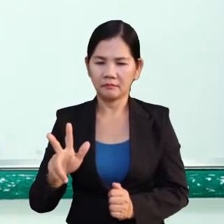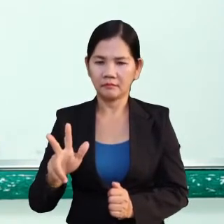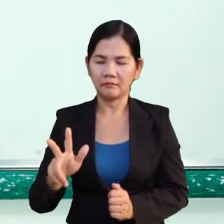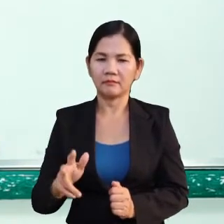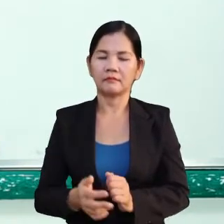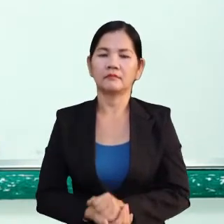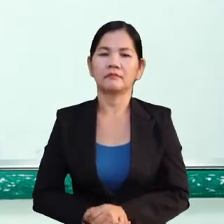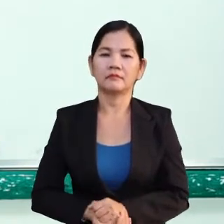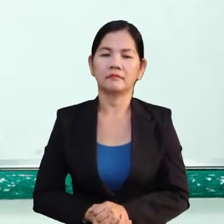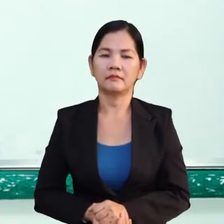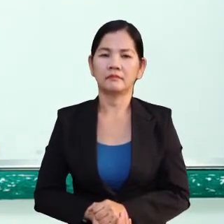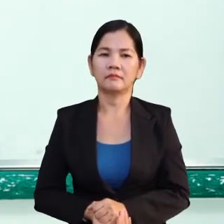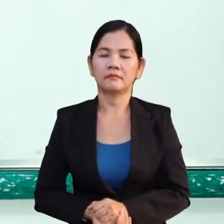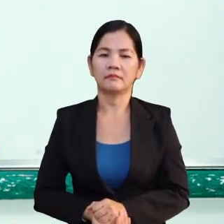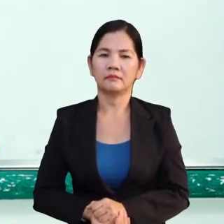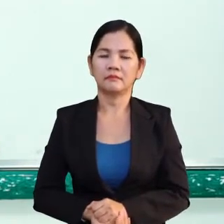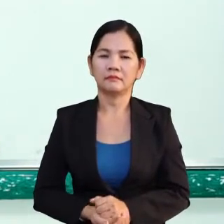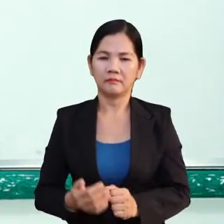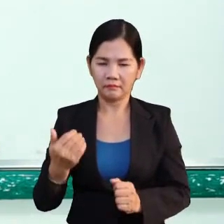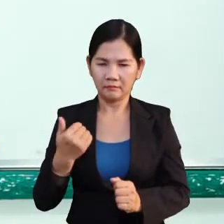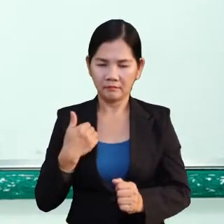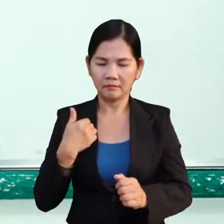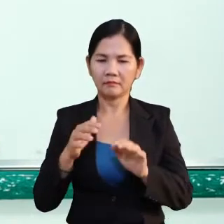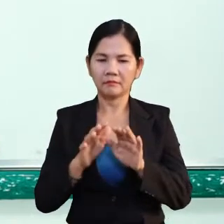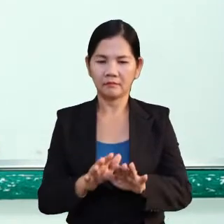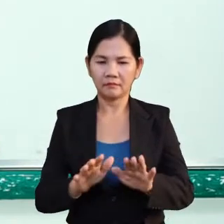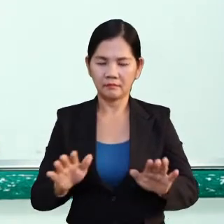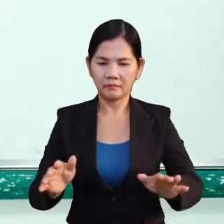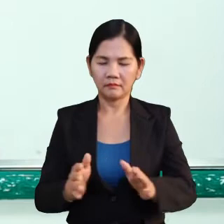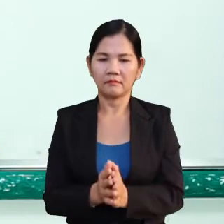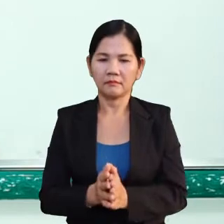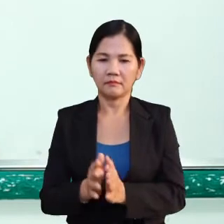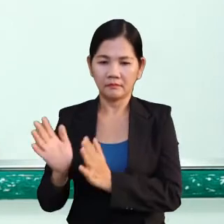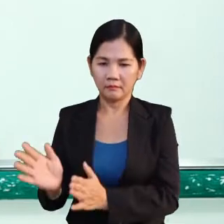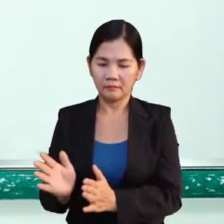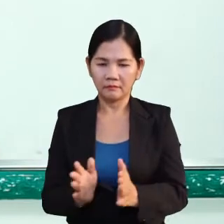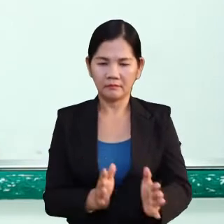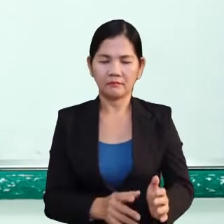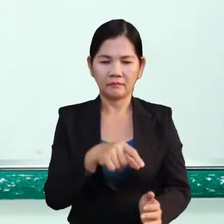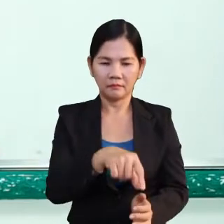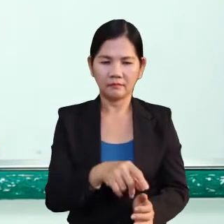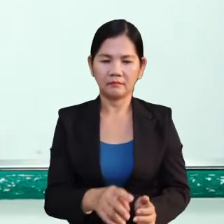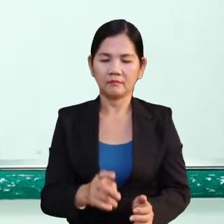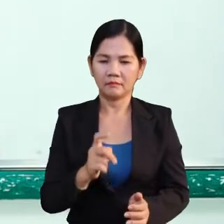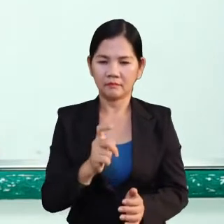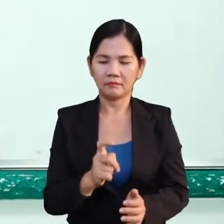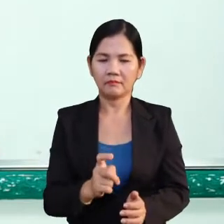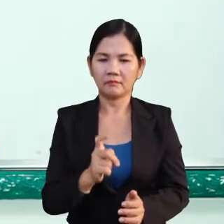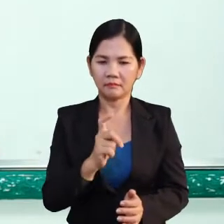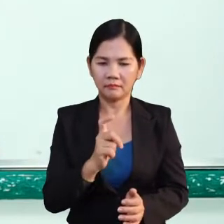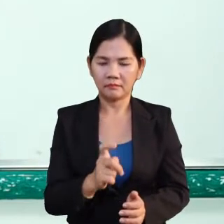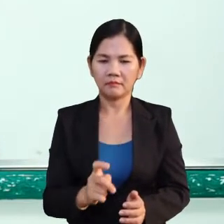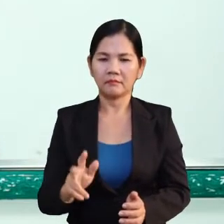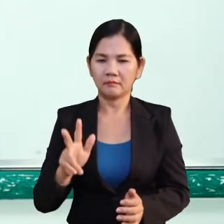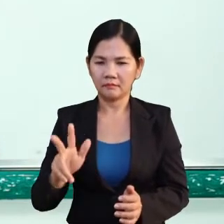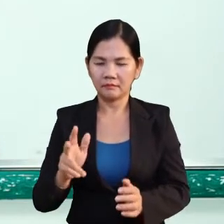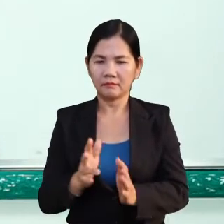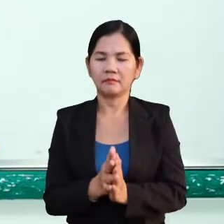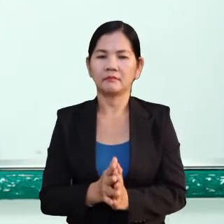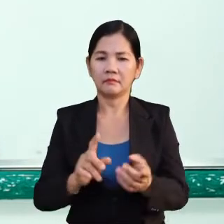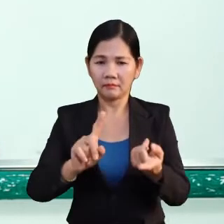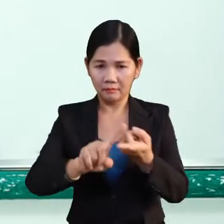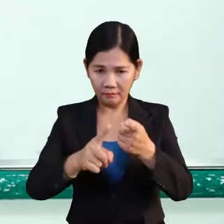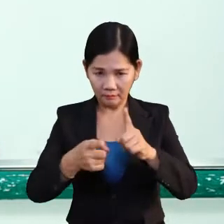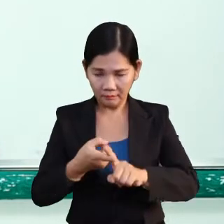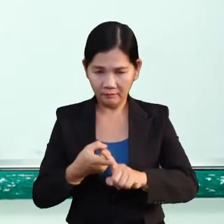ខអញ្ចឹងអ្នកគ្រូនឹងឲ្យកូនកូនរៀបកខកខដោយបងលេខចា